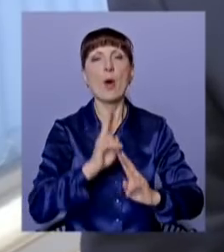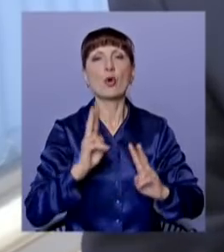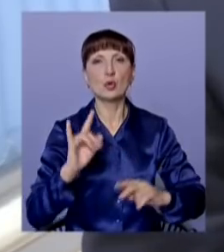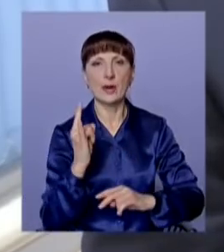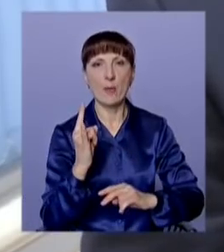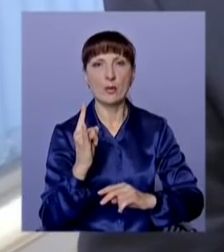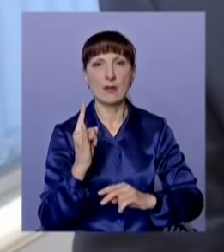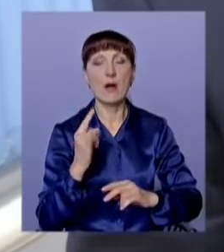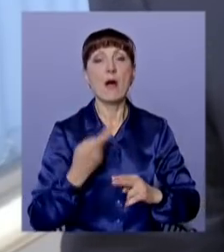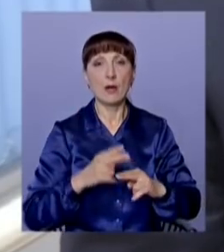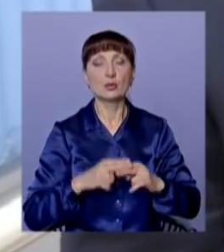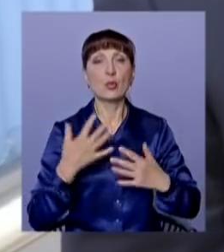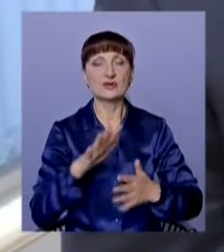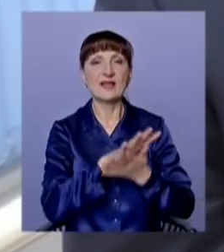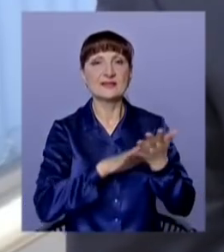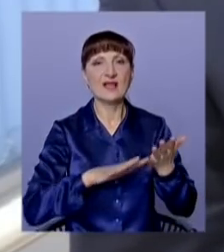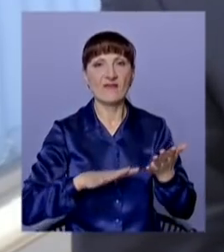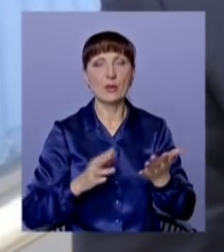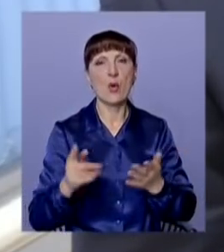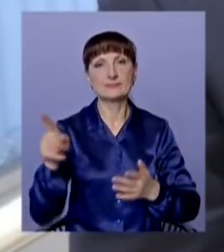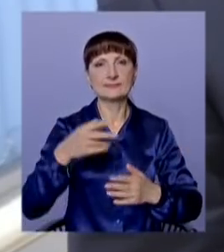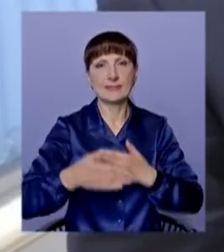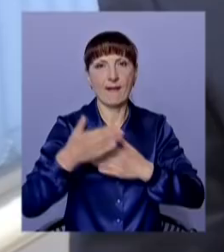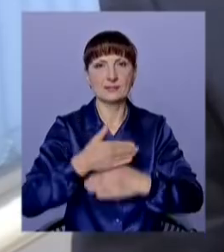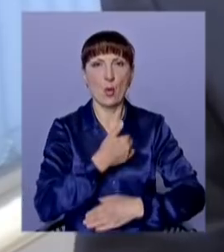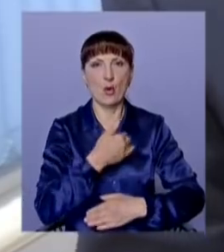которые написали заявление о привлечении к ответственности данных женщина